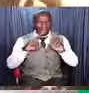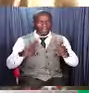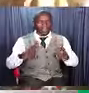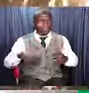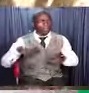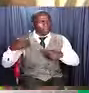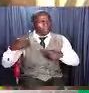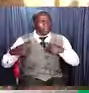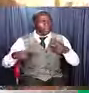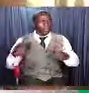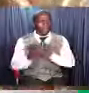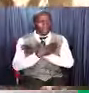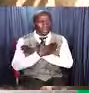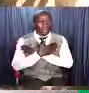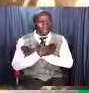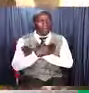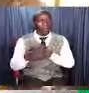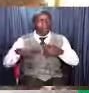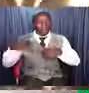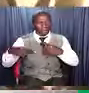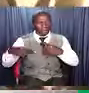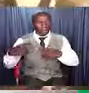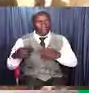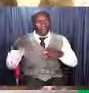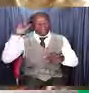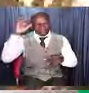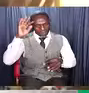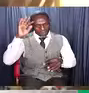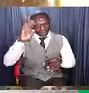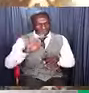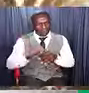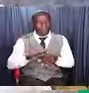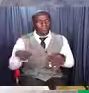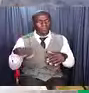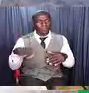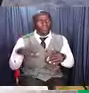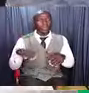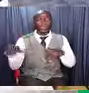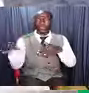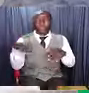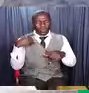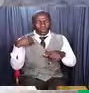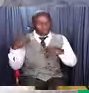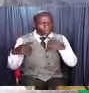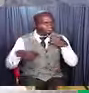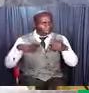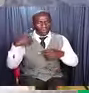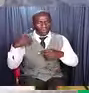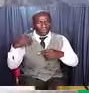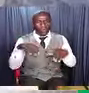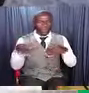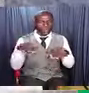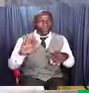wenyewe Bwana Yesu. Hatuwezi wenyewe Bwana Yesu. Kutenda mapenzi yako hatuwezi wenyewe. Uwezo wako